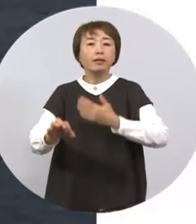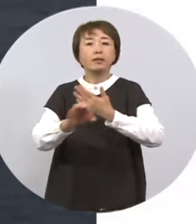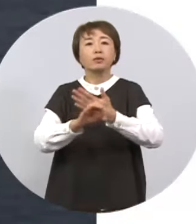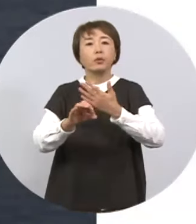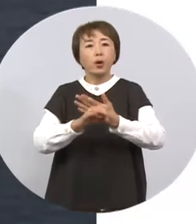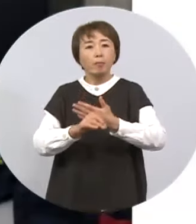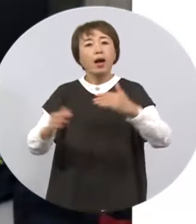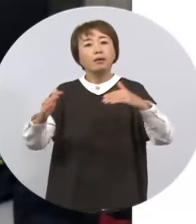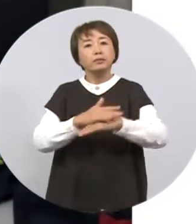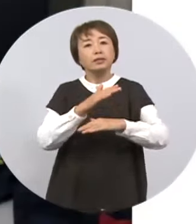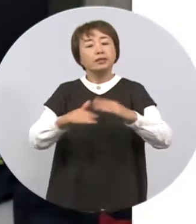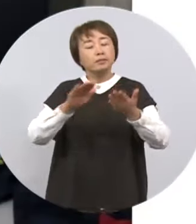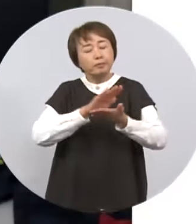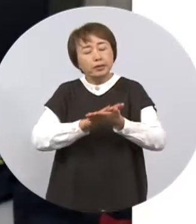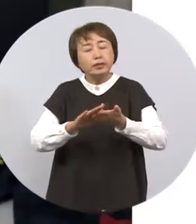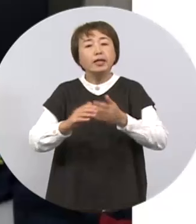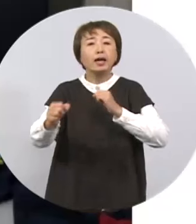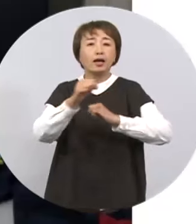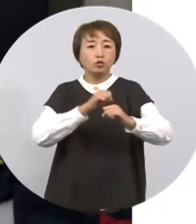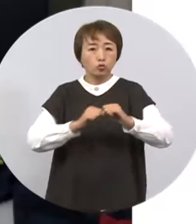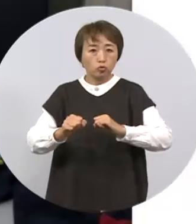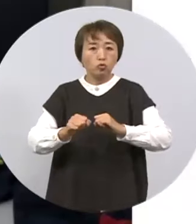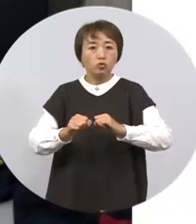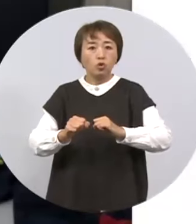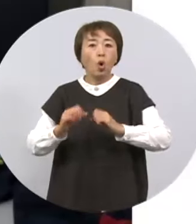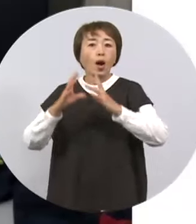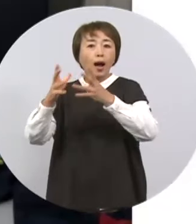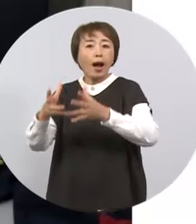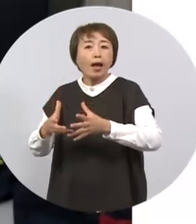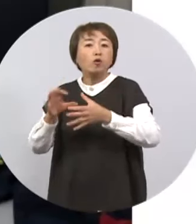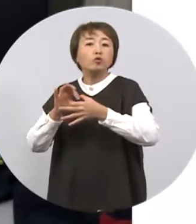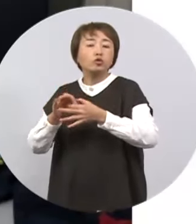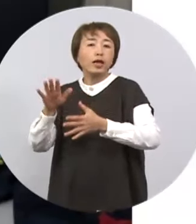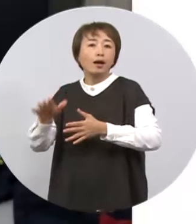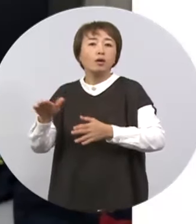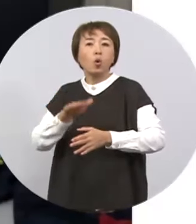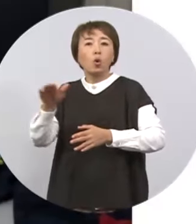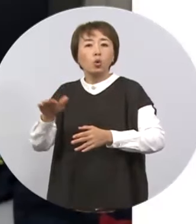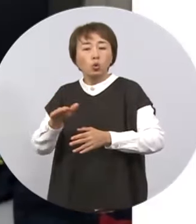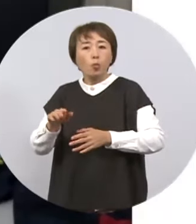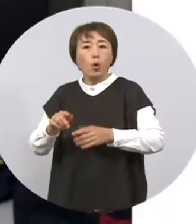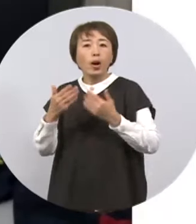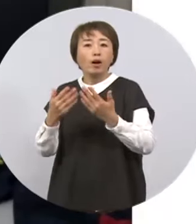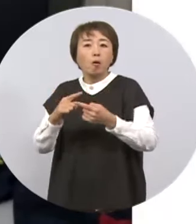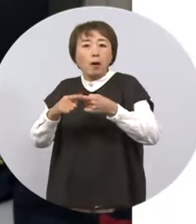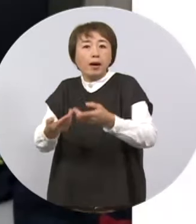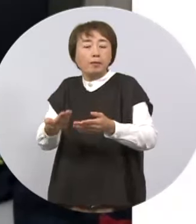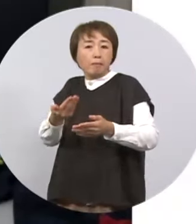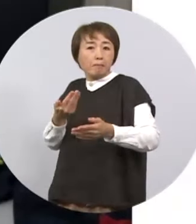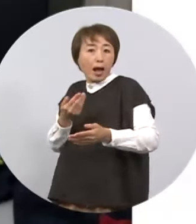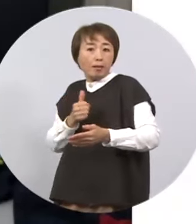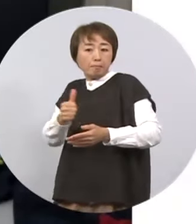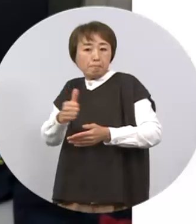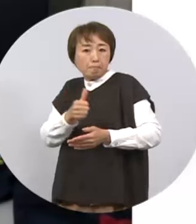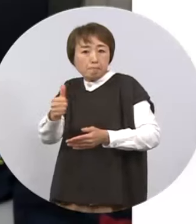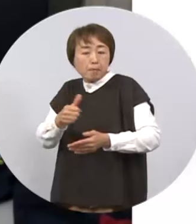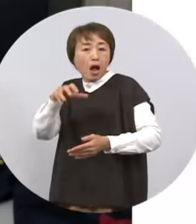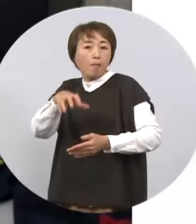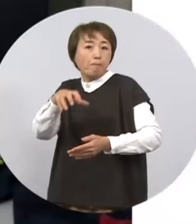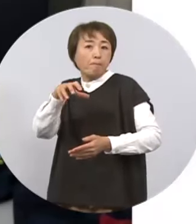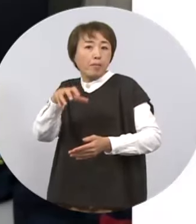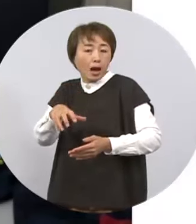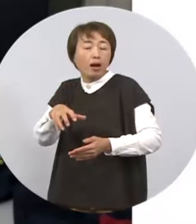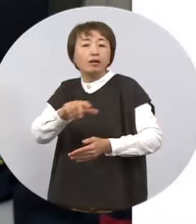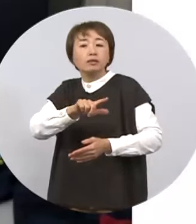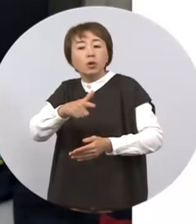活動や外国につながりのある子どもたちが入学前に通う練習の場としてのプレスクールなど、地